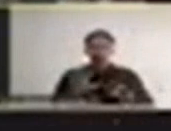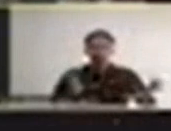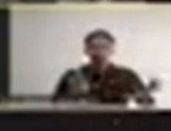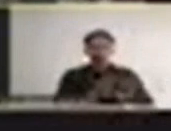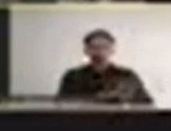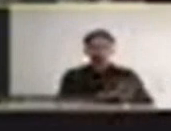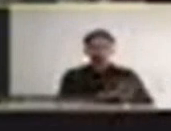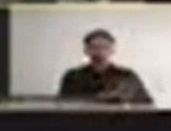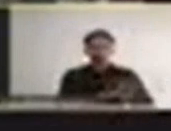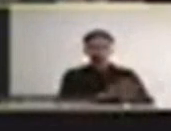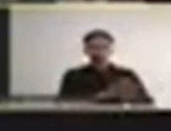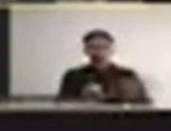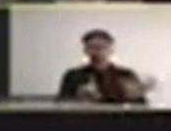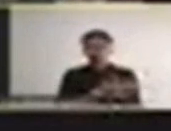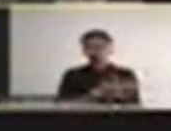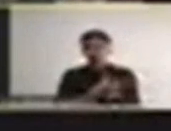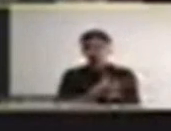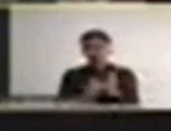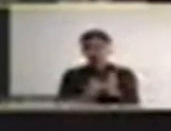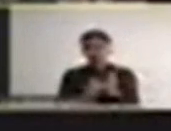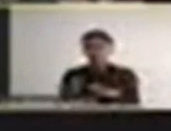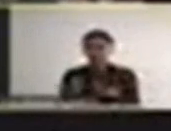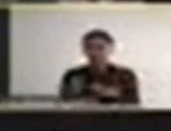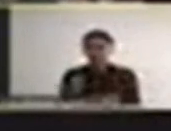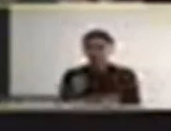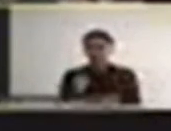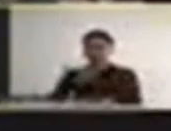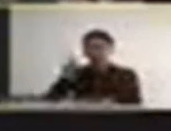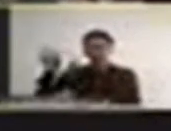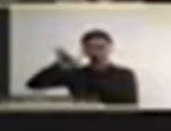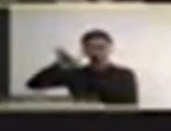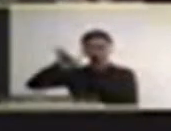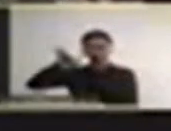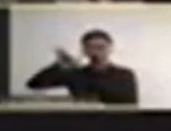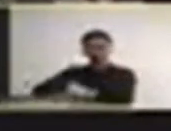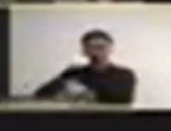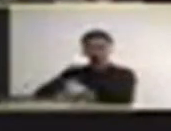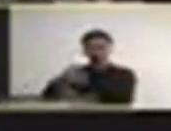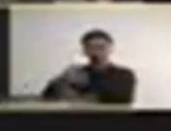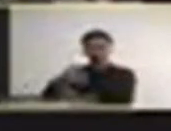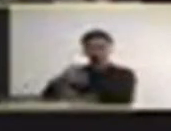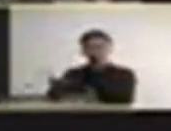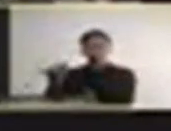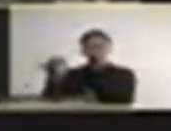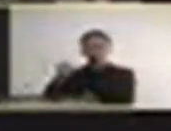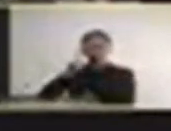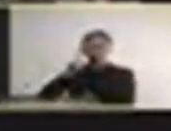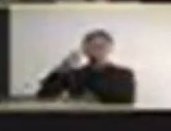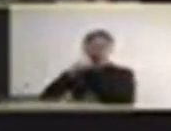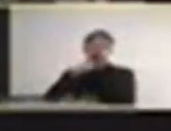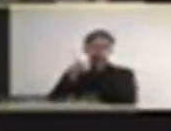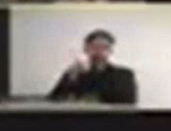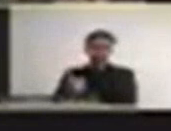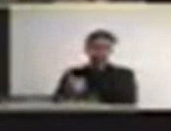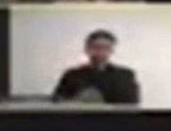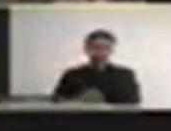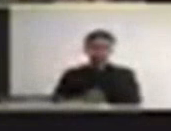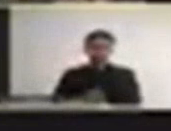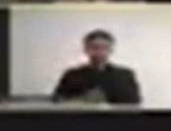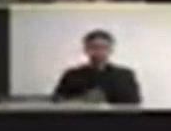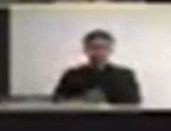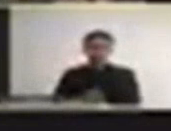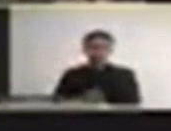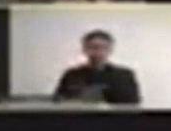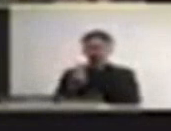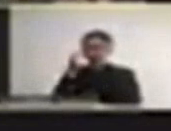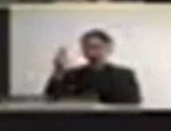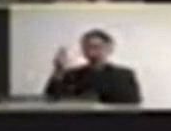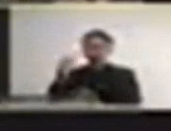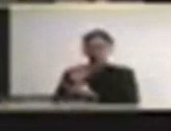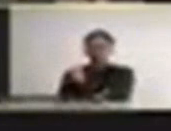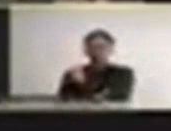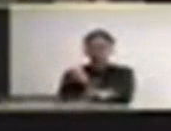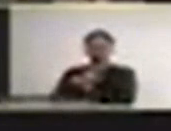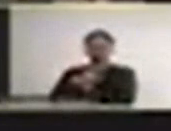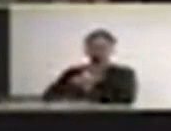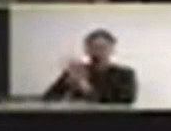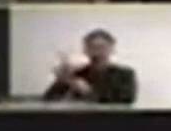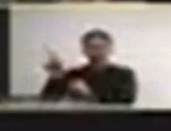saat nantinya memang diputuskan sudah harus dibuka. Belajar di negara lain, kita belajar dari Perancis